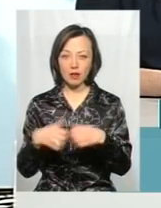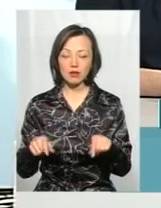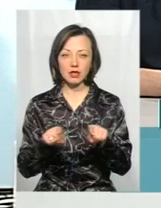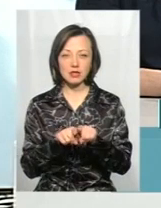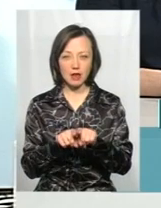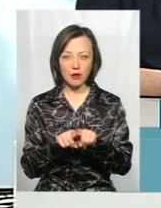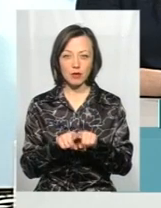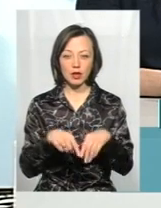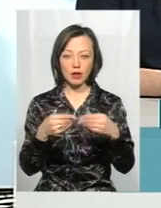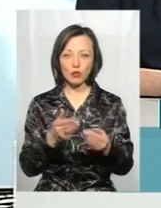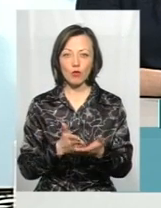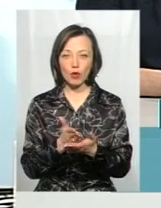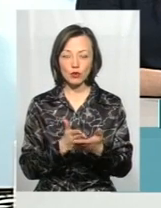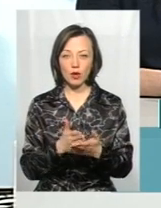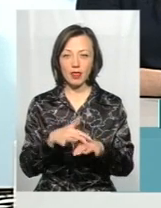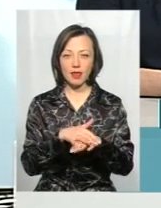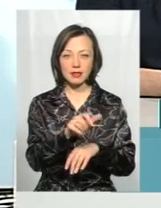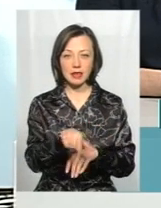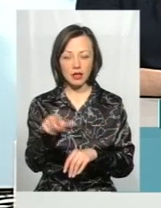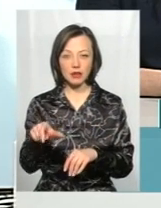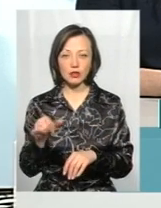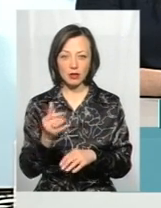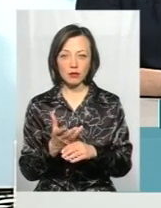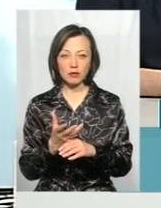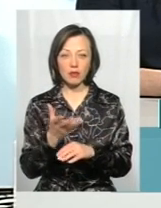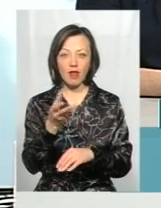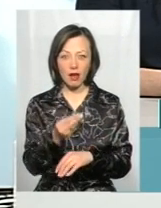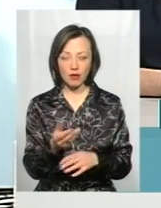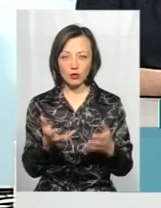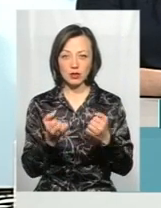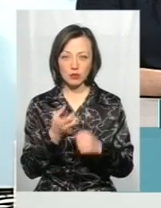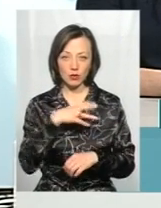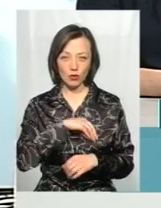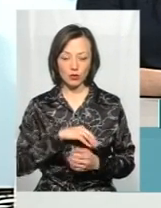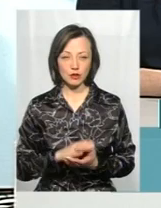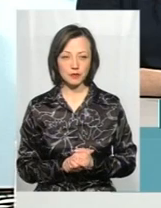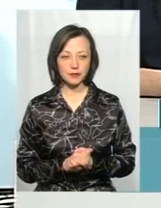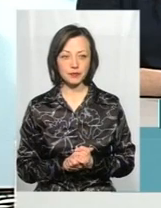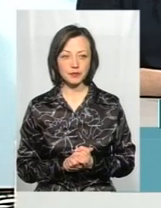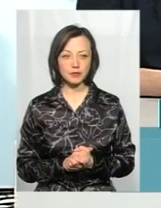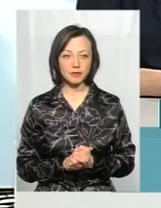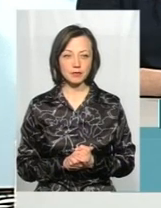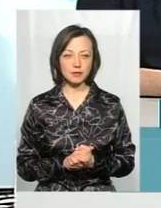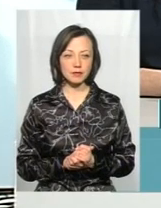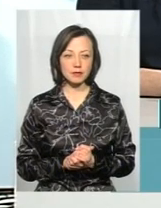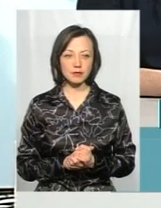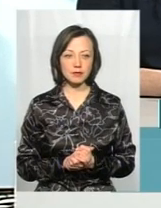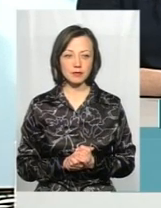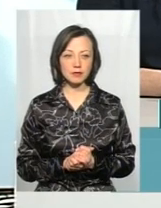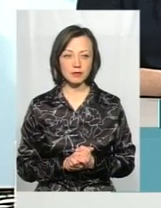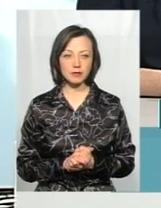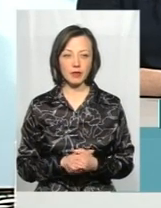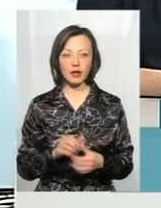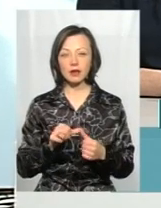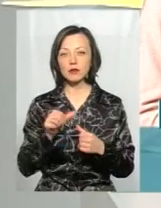само надають послуги населенні і платні послуги, тобто отримують дохід в бюджет.